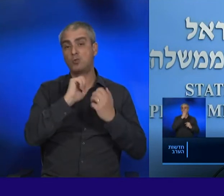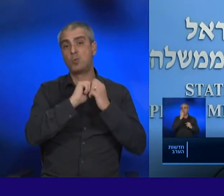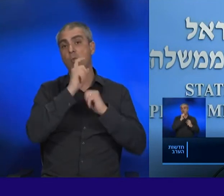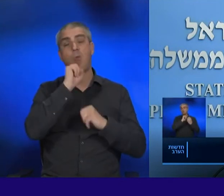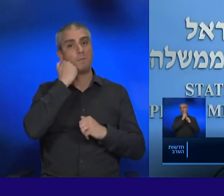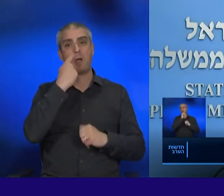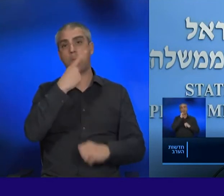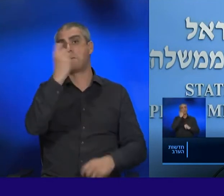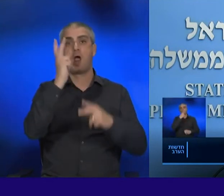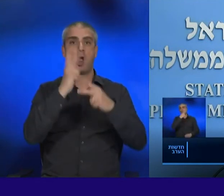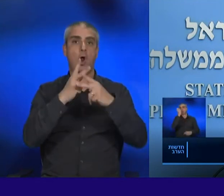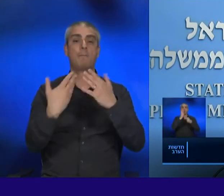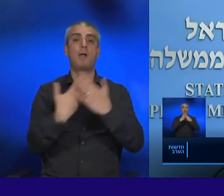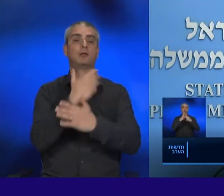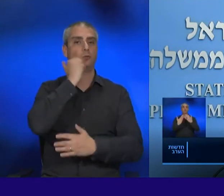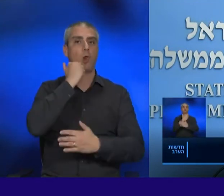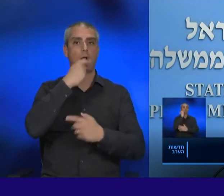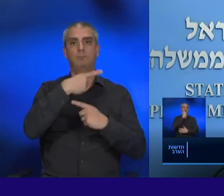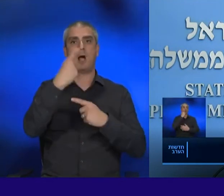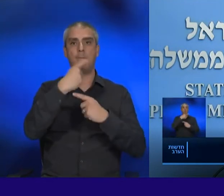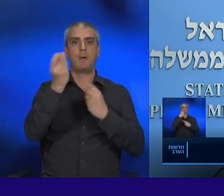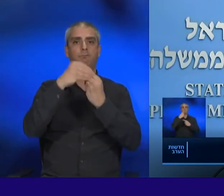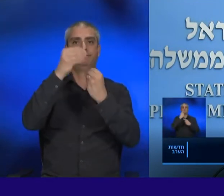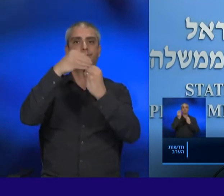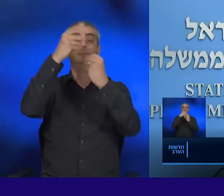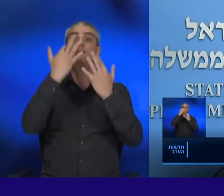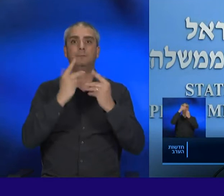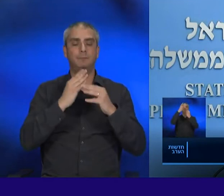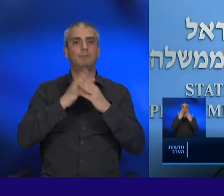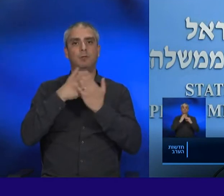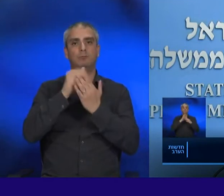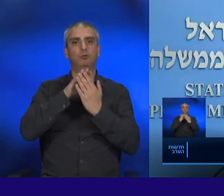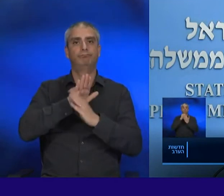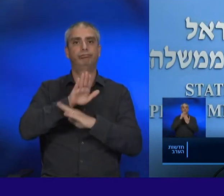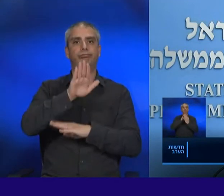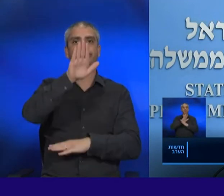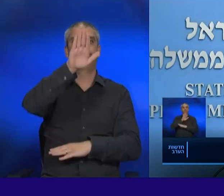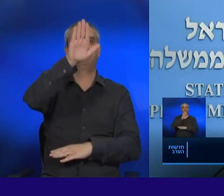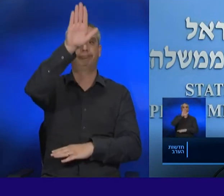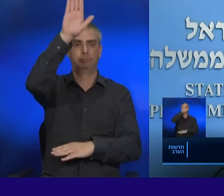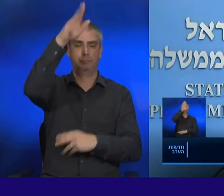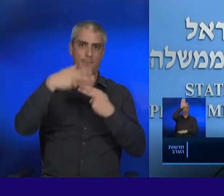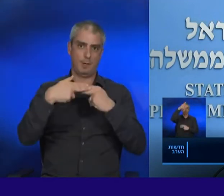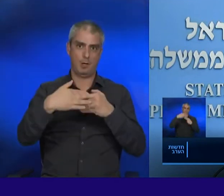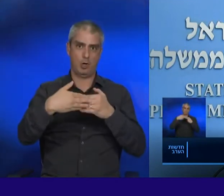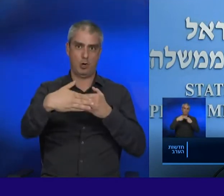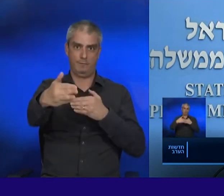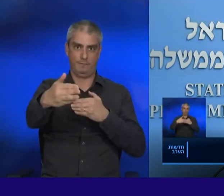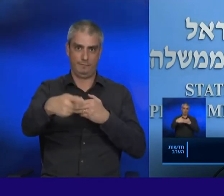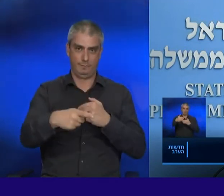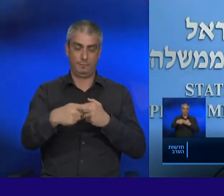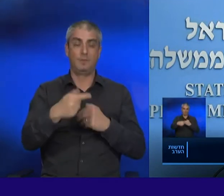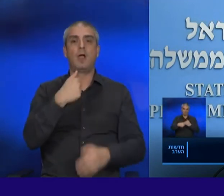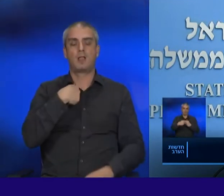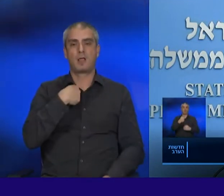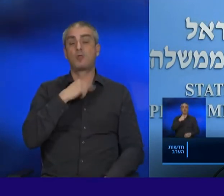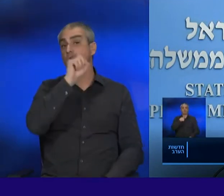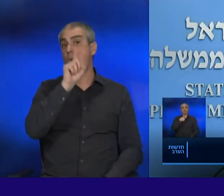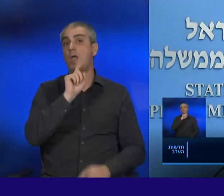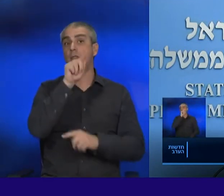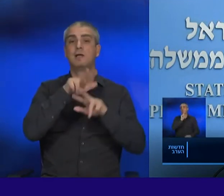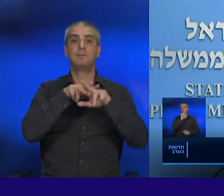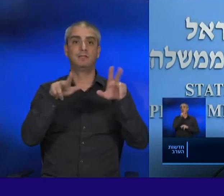מאה חולים חדשים ליום, והמספרים האלה ימשיכו ויעלו בימים הקרובים. אנחנו גם נגיע אולי